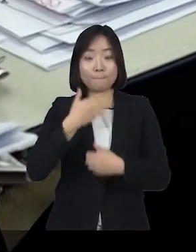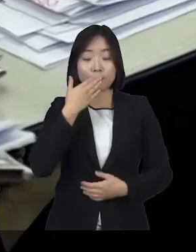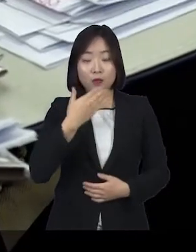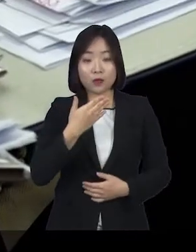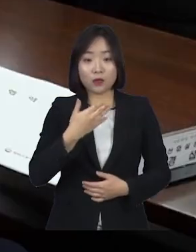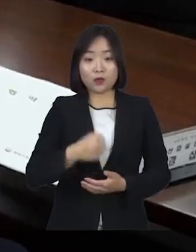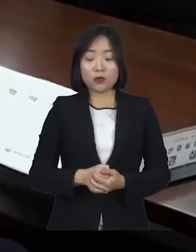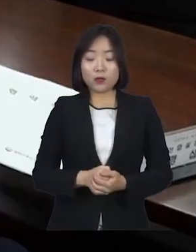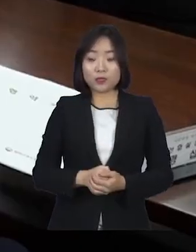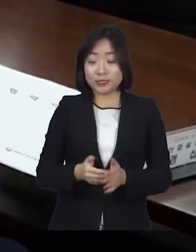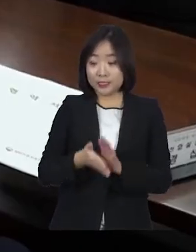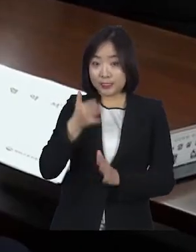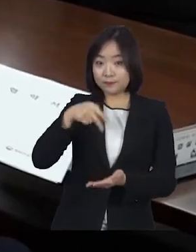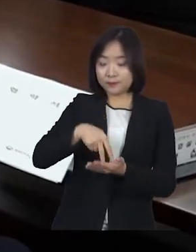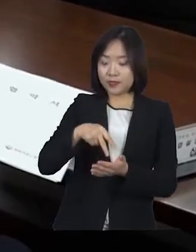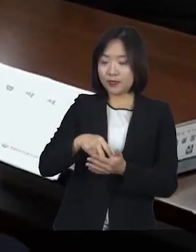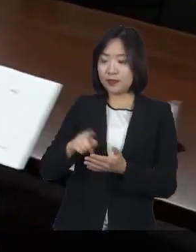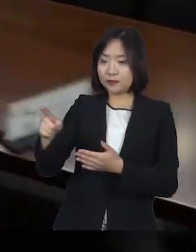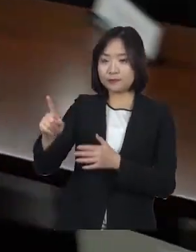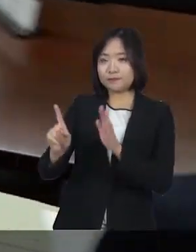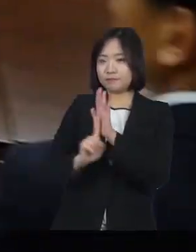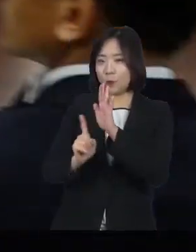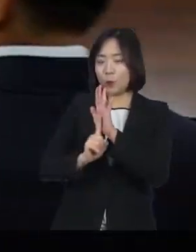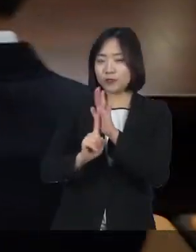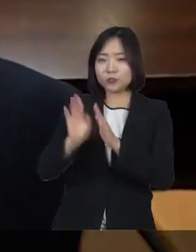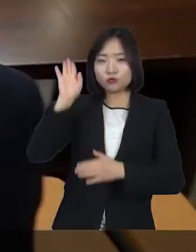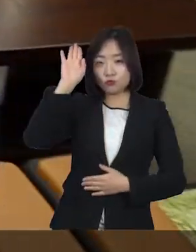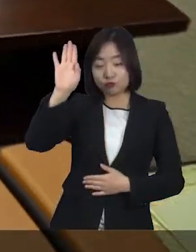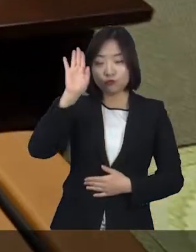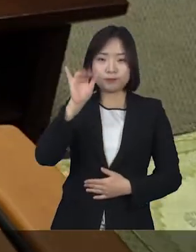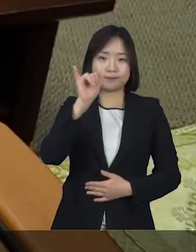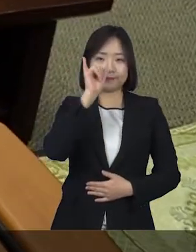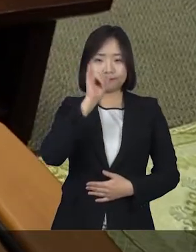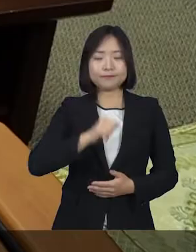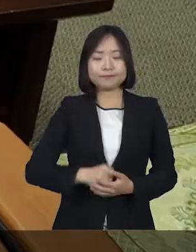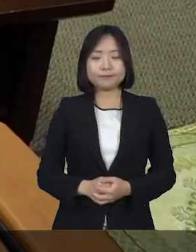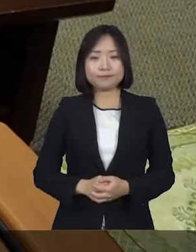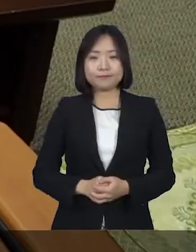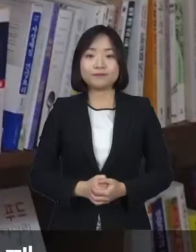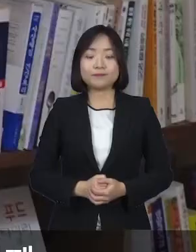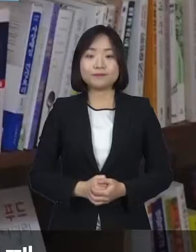공제에 가입할 기업을 추후에 별도로 모집할 계획입니다.